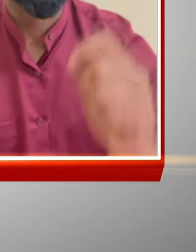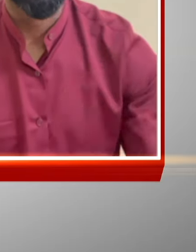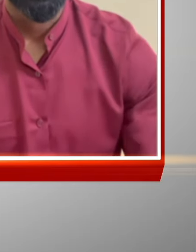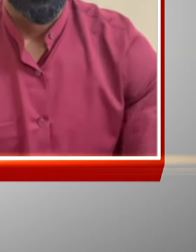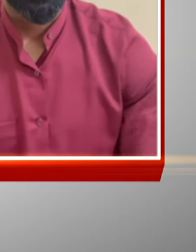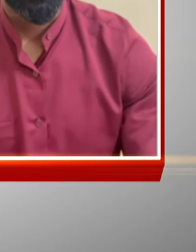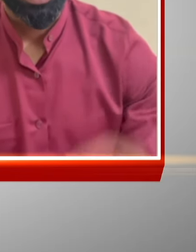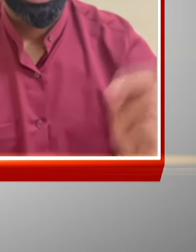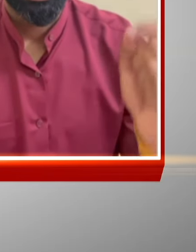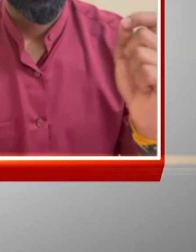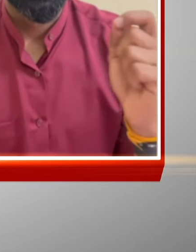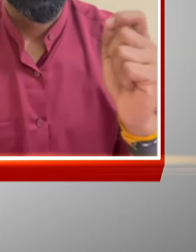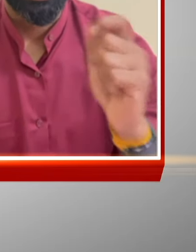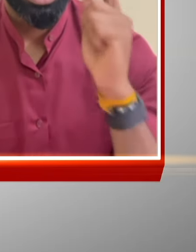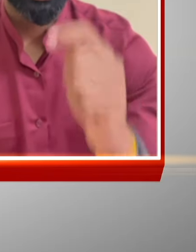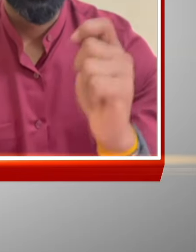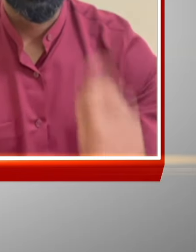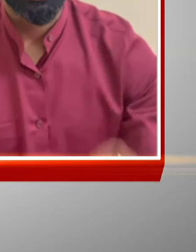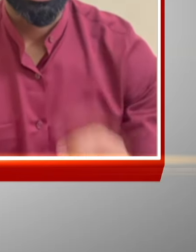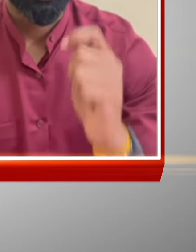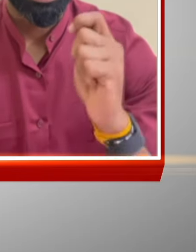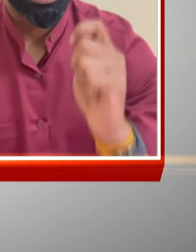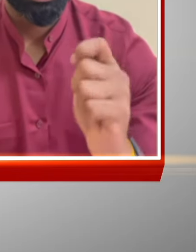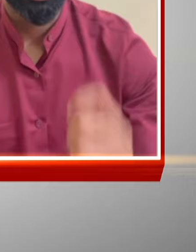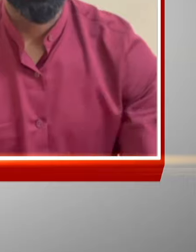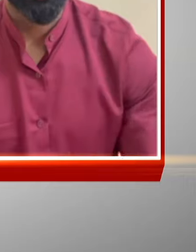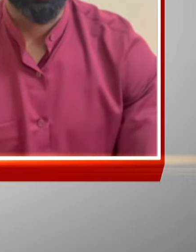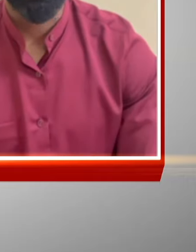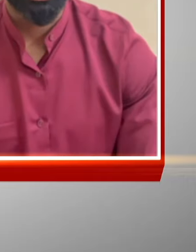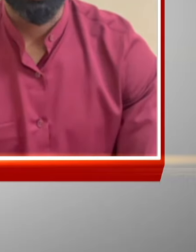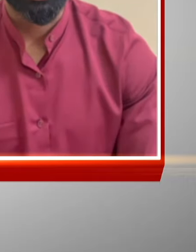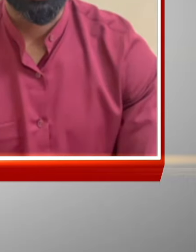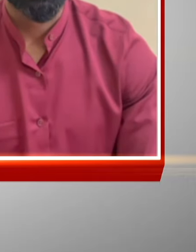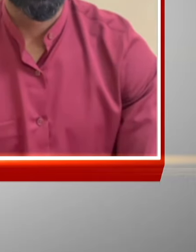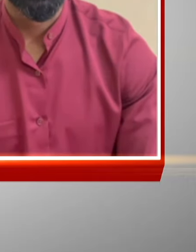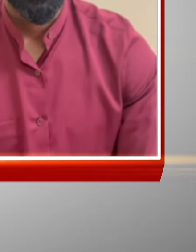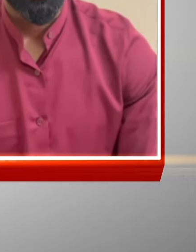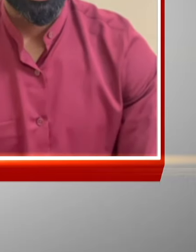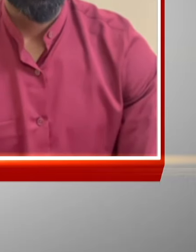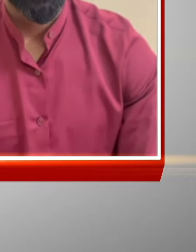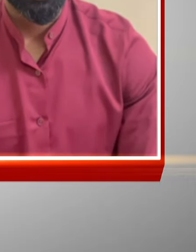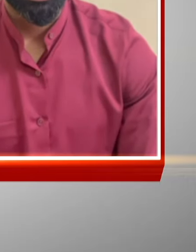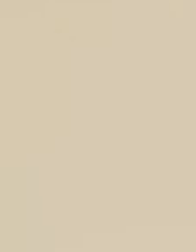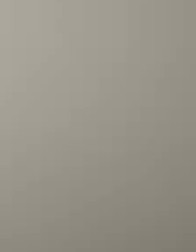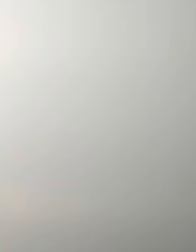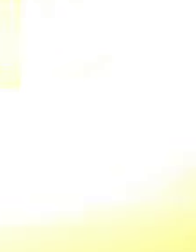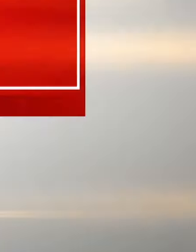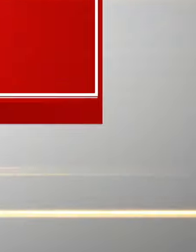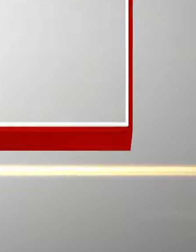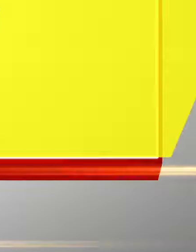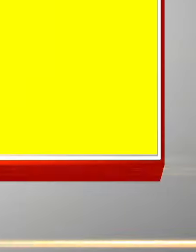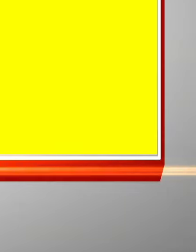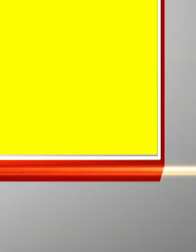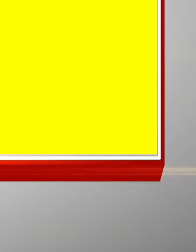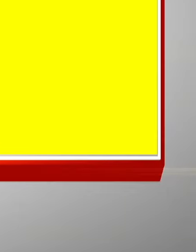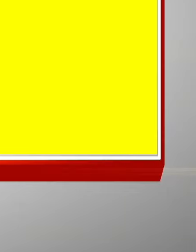നിൽക്കുന്ന ഹോക്കിയെ സ്നേഹിക്കുന്നു എന്ന് കാണിക്കുന്ന ആളുകൾക്കുള്ളൊരു മറുപടിയായിരുന്നു അത്. അതുകൊണ്ട് ഒരിക്കലും കേരള ഹോക്കി എന്നൊരു